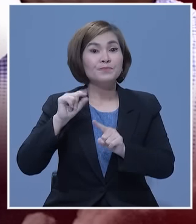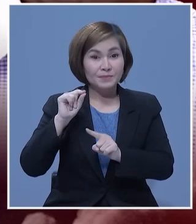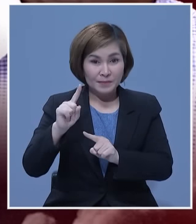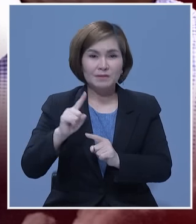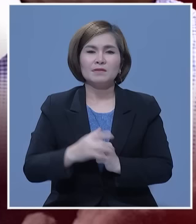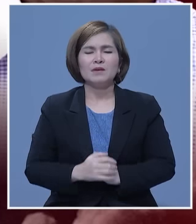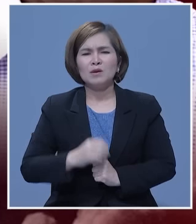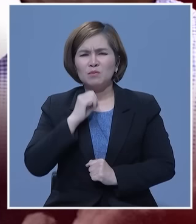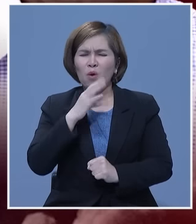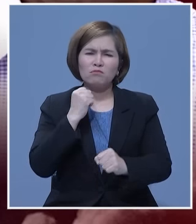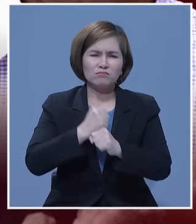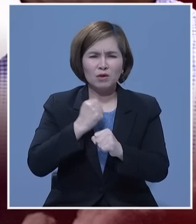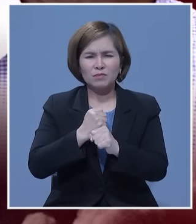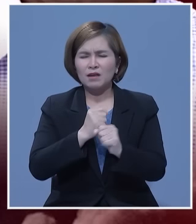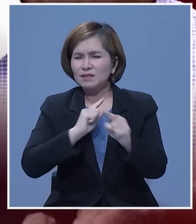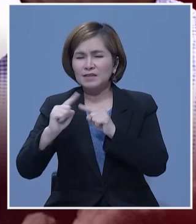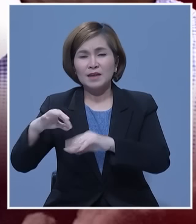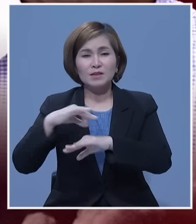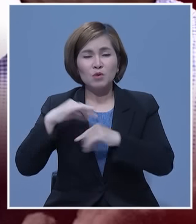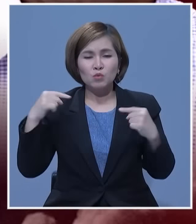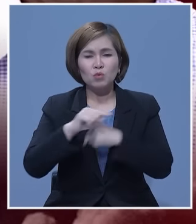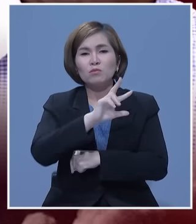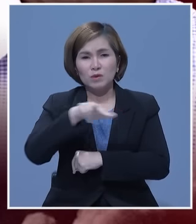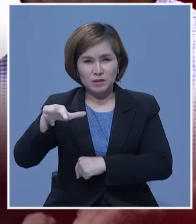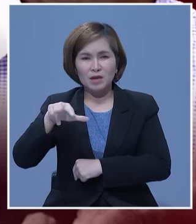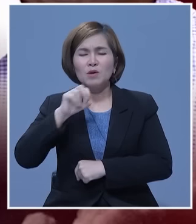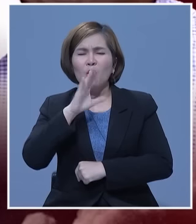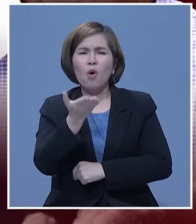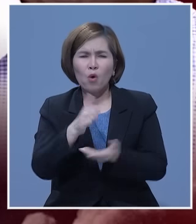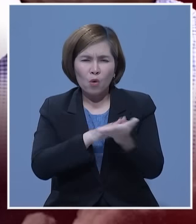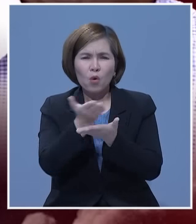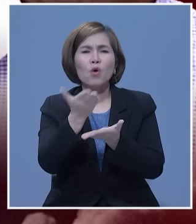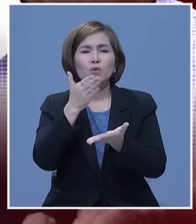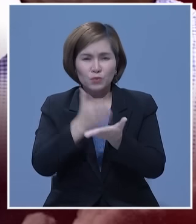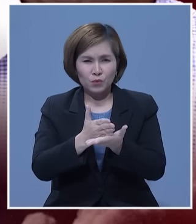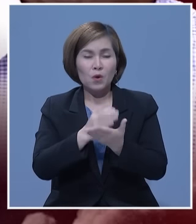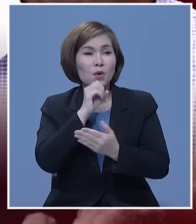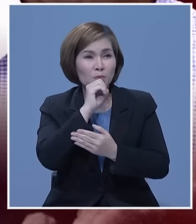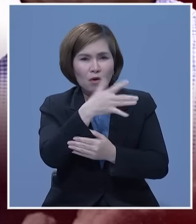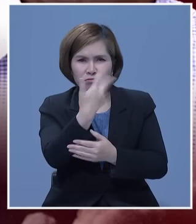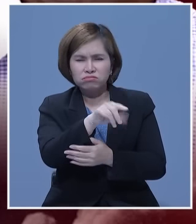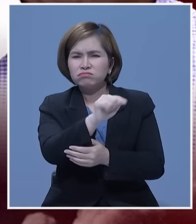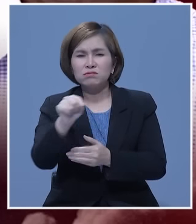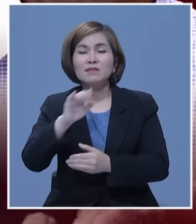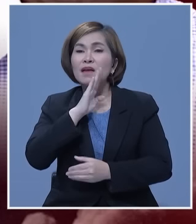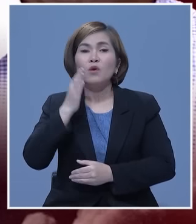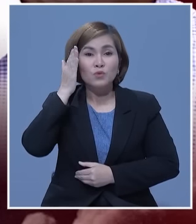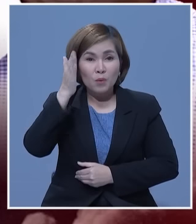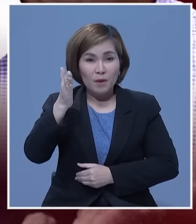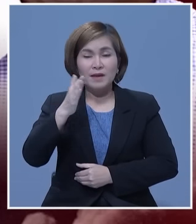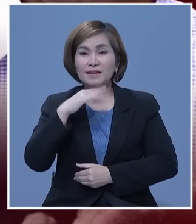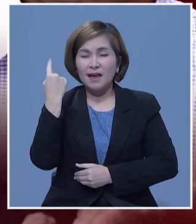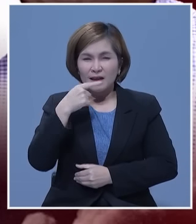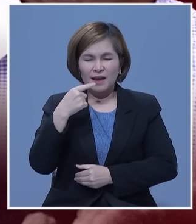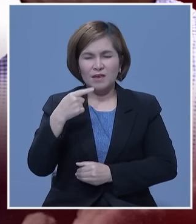ใช้คำว่ายุติบทบาทและได้มีการบอกกล่าวกับผู้หลักผู้ใหญ่ภายในพรรคไปแล้วถ้าวันนึงพรรคเพื่อไทยไปจับมือกับพรรคที่